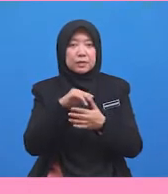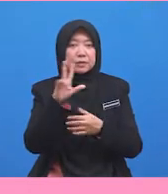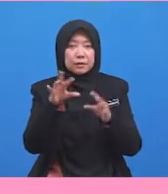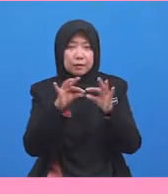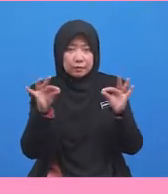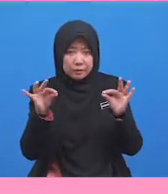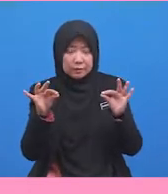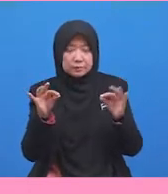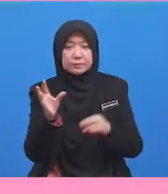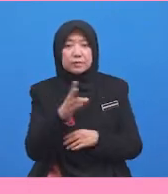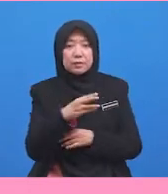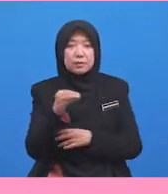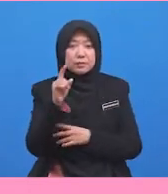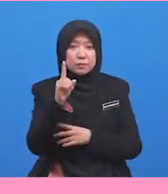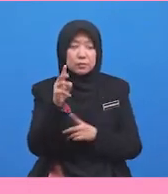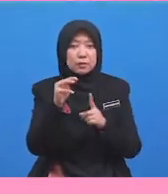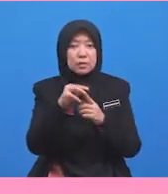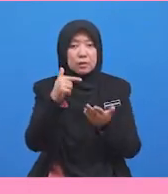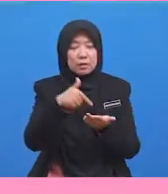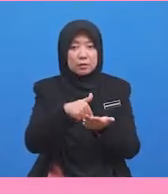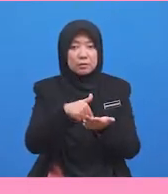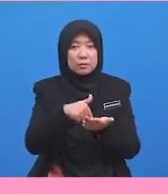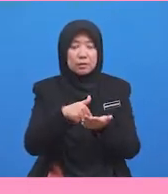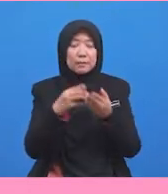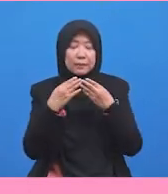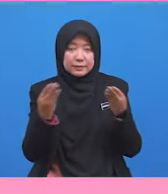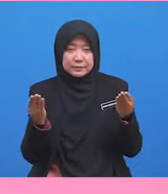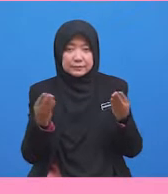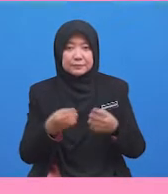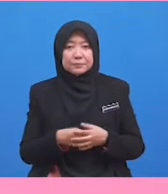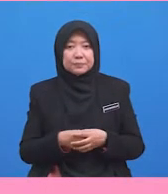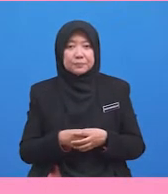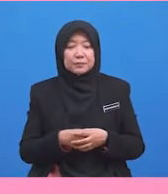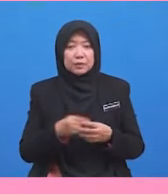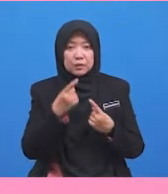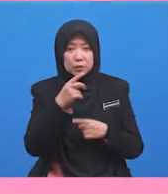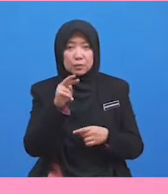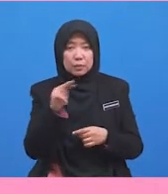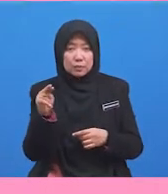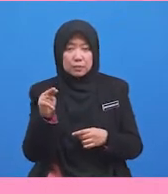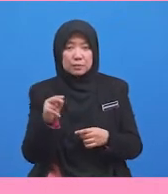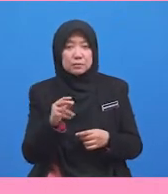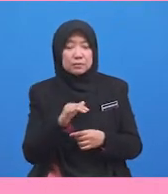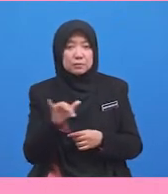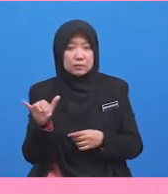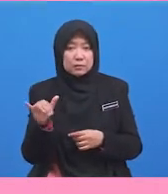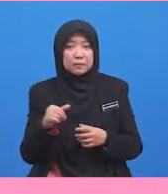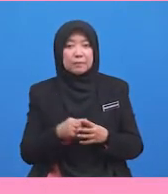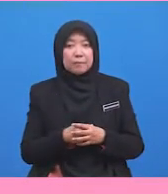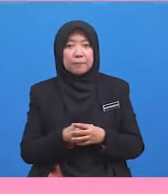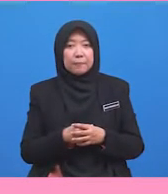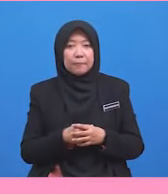3 ayat 1 markah adalah markah bahasa jawabannya sepatunya adalah